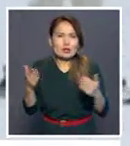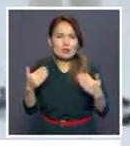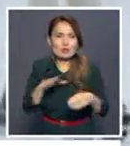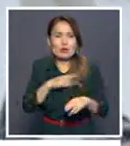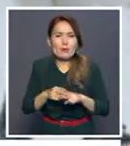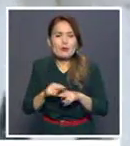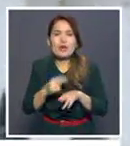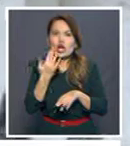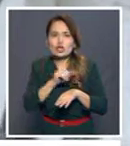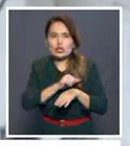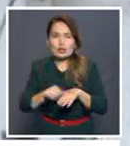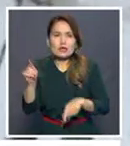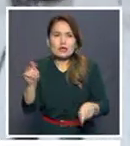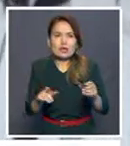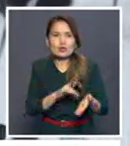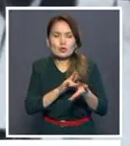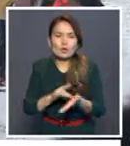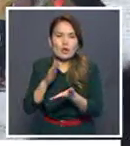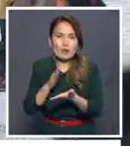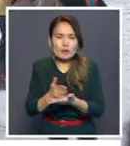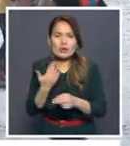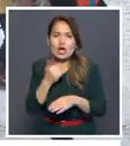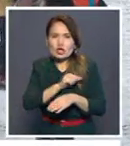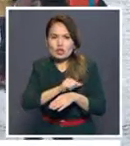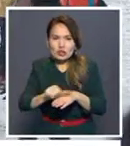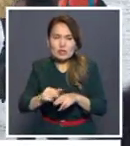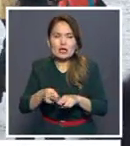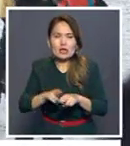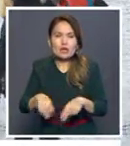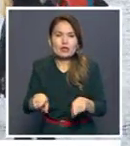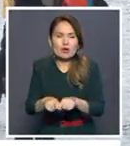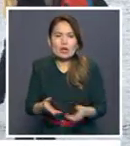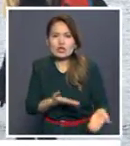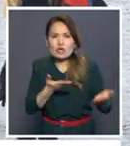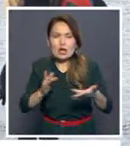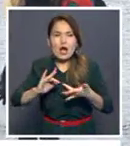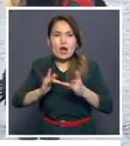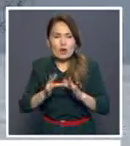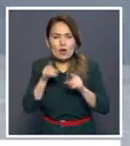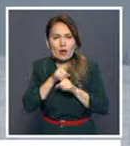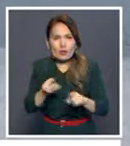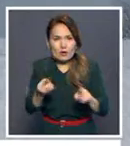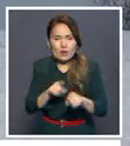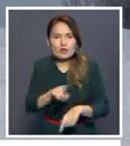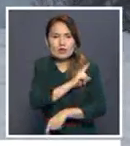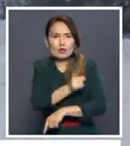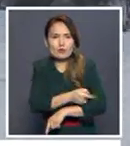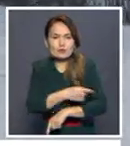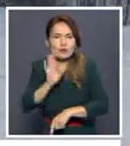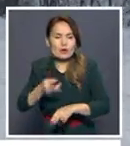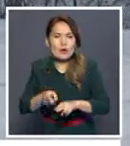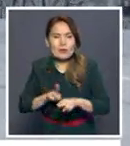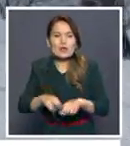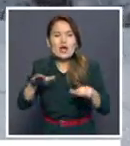келген туристер де бар. Осы себепті шетелдік саяхатшыларды ақпараттандыру жұмысы күшейтілмек. Ал еліміздің өзге өңірлерінен келген қонақтар